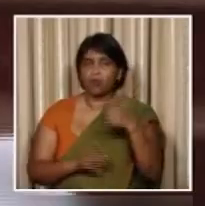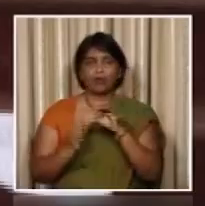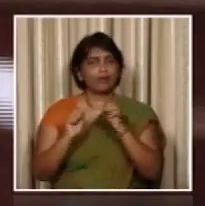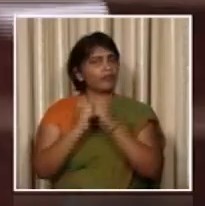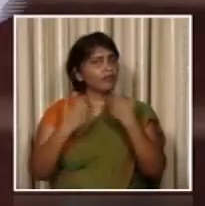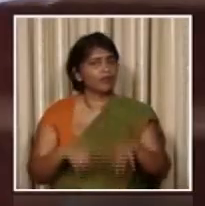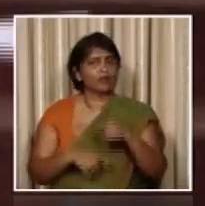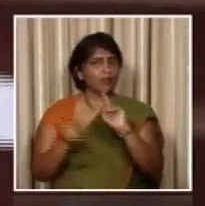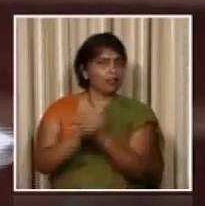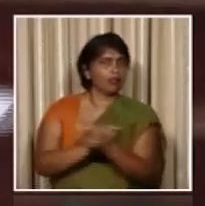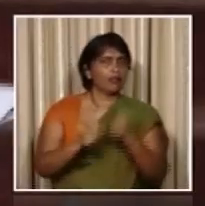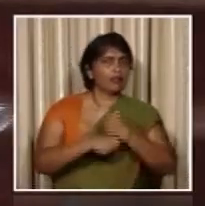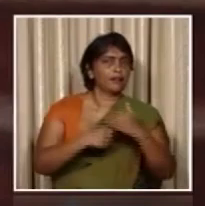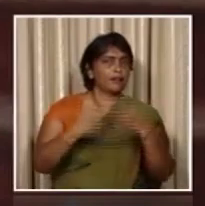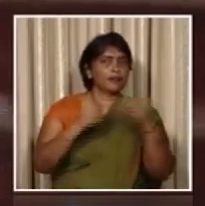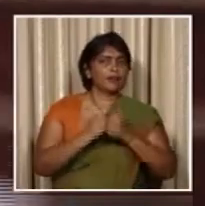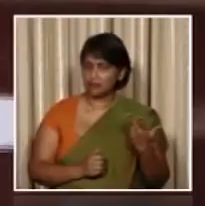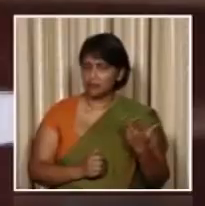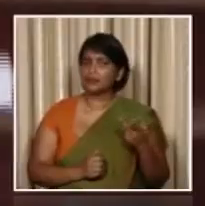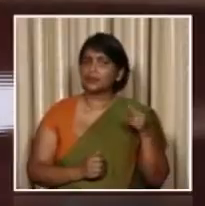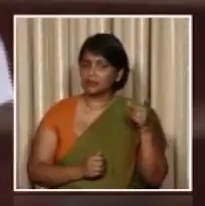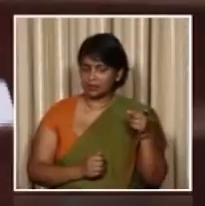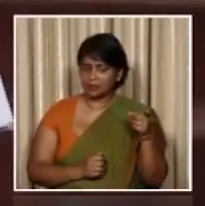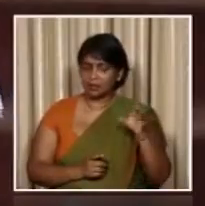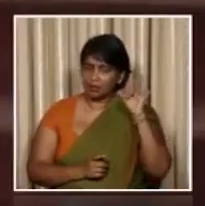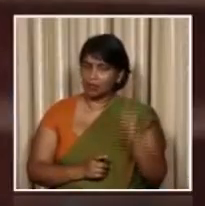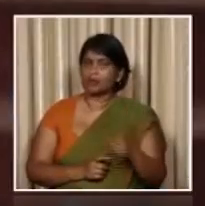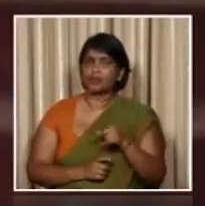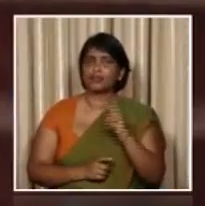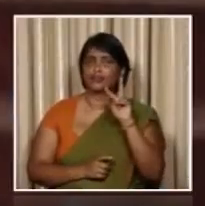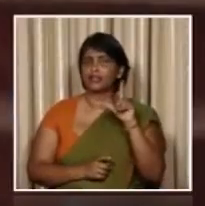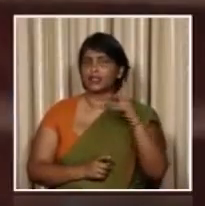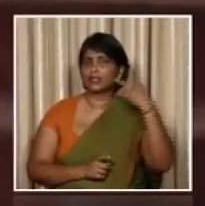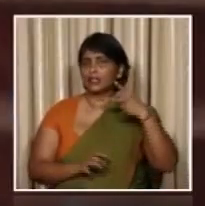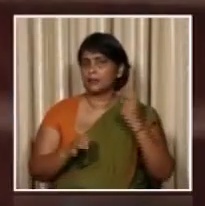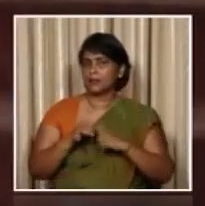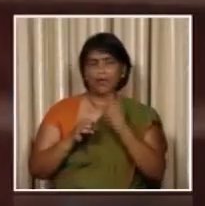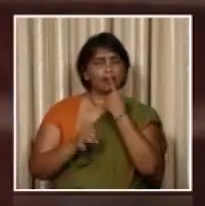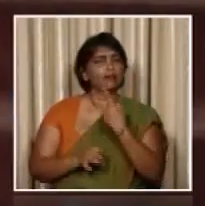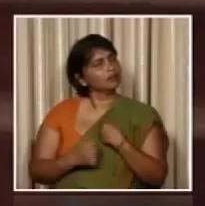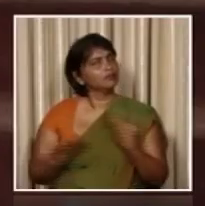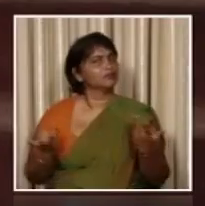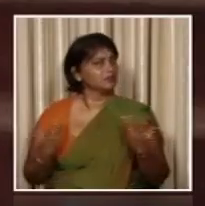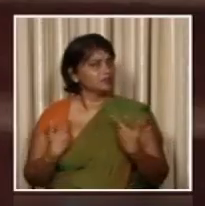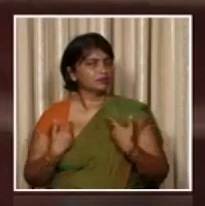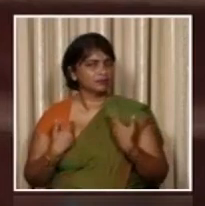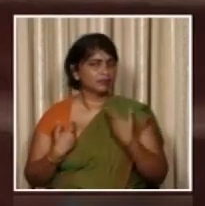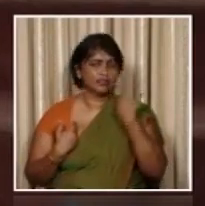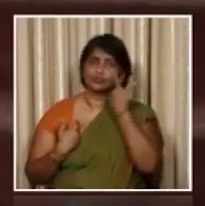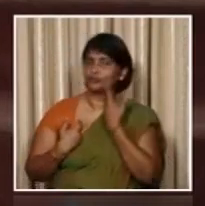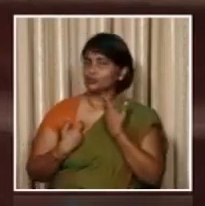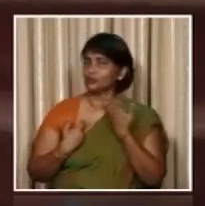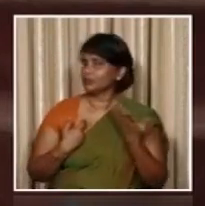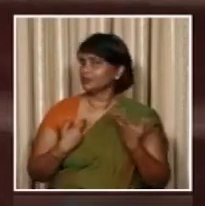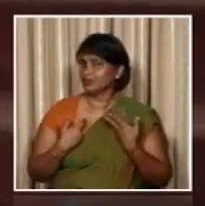නැත්නම් ඔබතුමාට හංගලා ගැසට් එකක් දාලා කරන්න පුළුවන් දෙයක් නෙමෙයි. එහෙම එකකදී 27 දෙකේ ප්‍රශ්නයක් ඇසීම පිළිබඳවත් මම ඇත්තසම කනගාටුවට පත් වෙනවා.